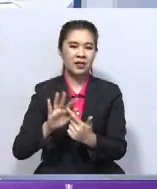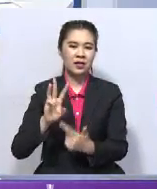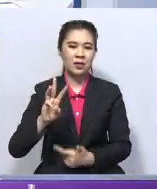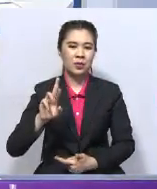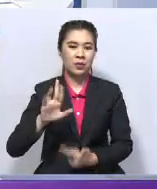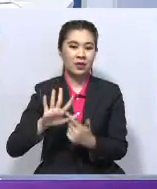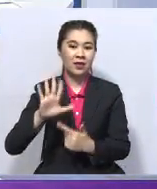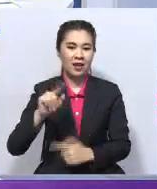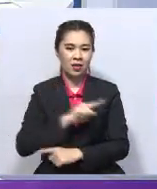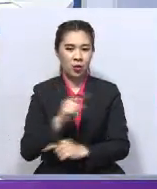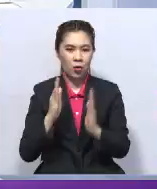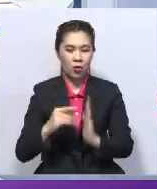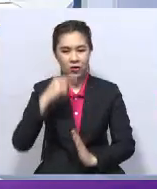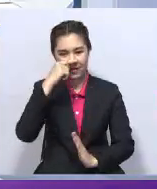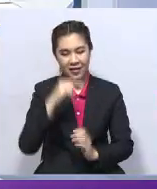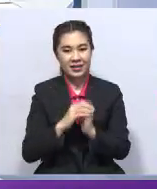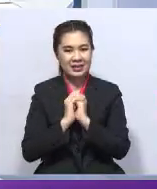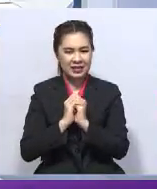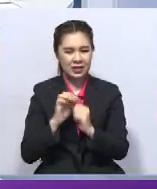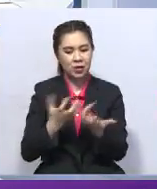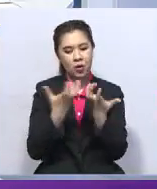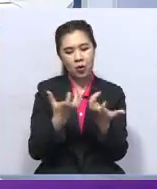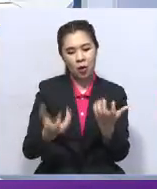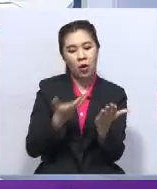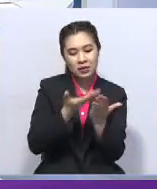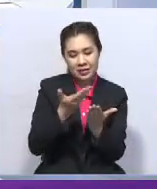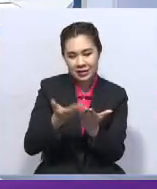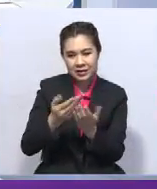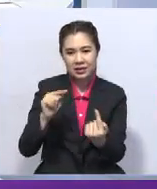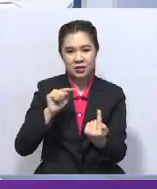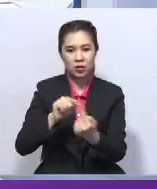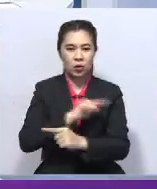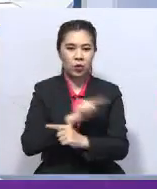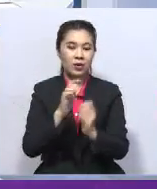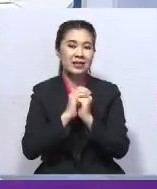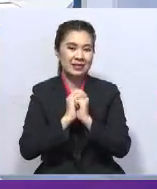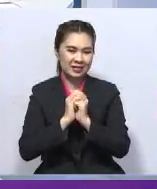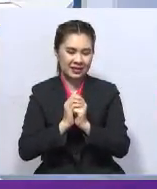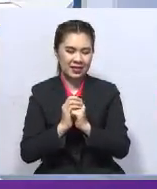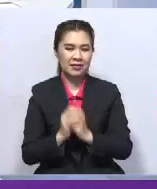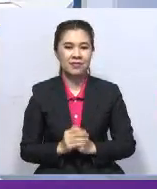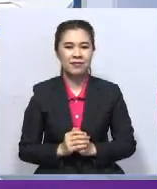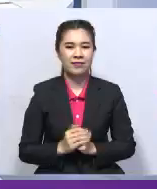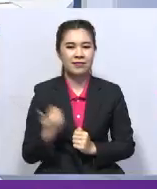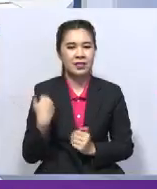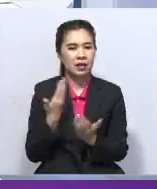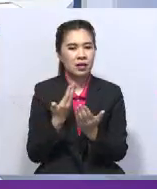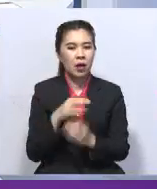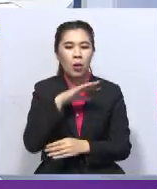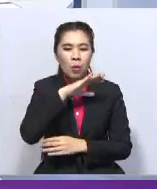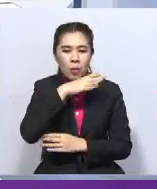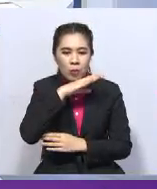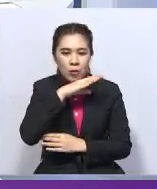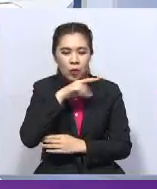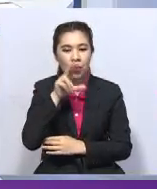ชาวไทยเชื้อสายจีนก็ออกมาจับจ่ายซื้อของและเครื่องเส้นไหว้ในช่วงเทศกาลตรุษจีนอย่างคึกคักนะครับขณะที่ราคาหมูเ